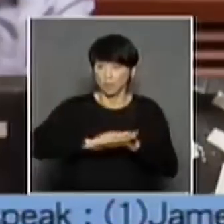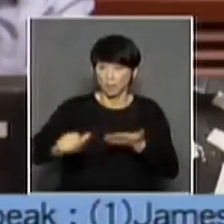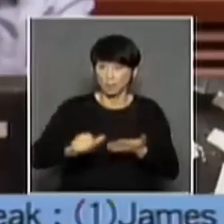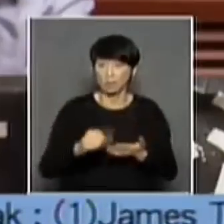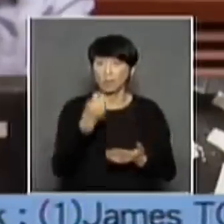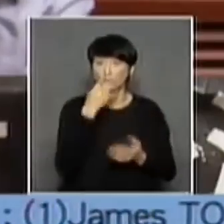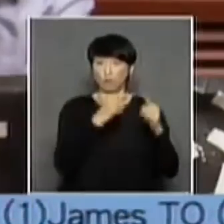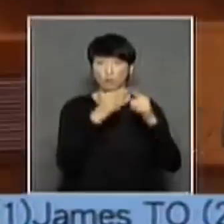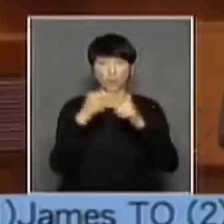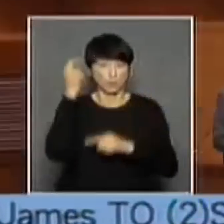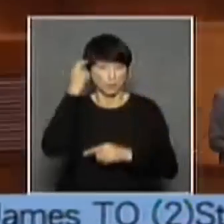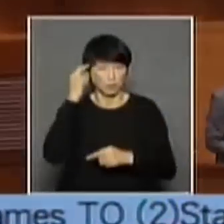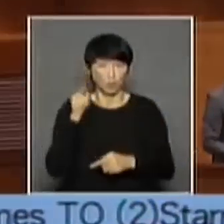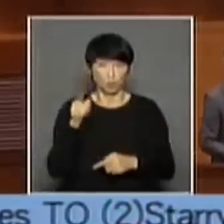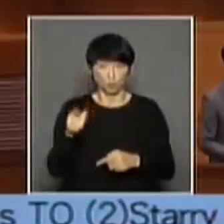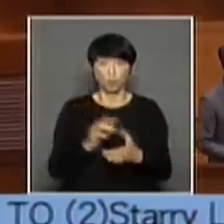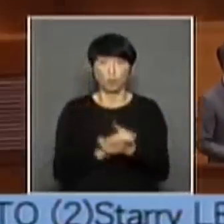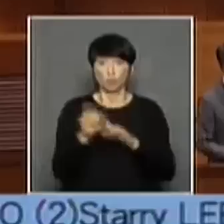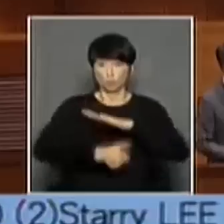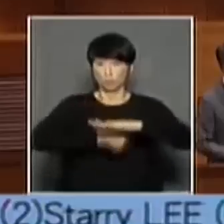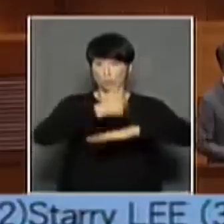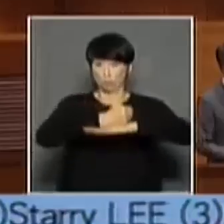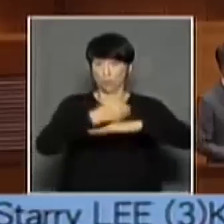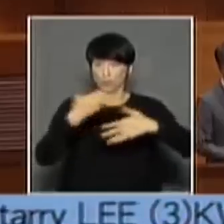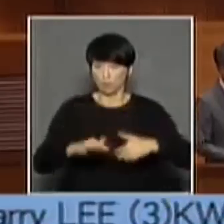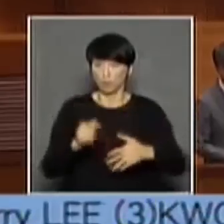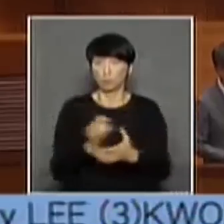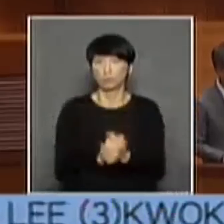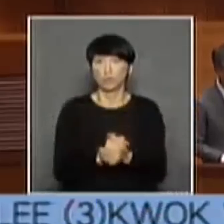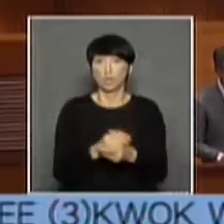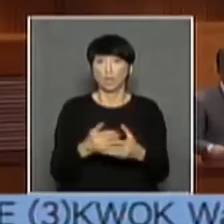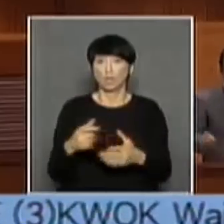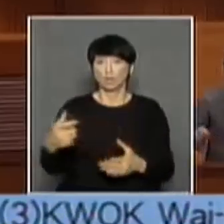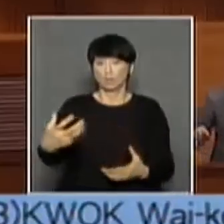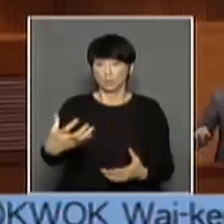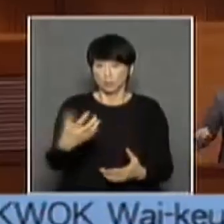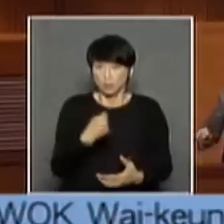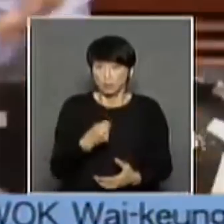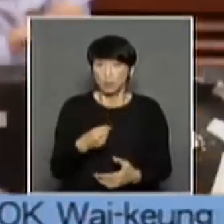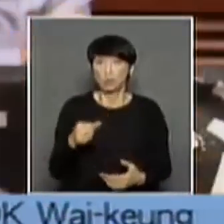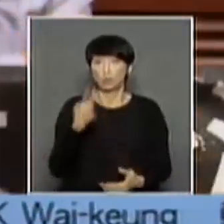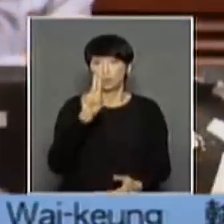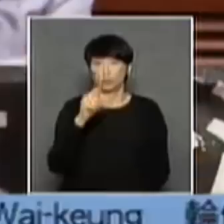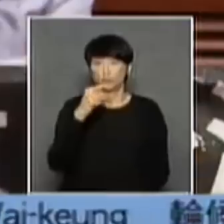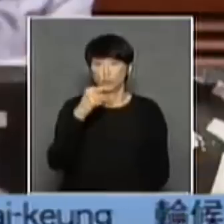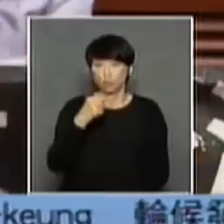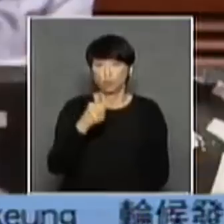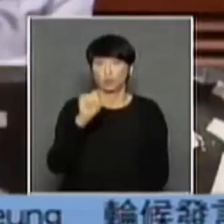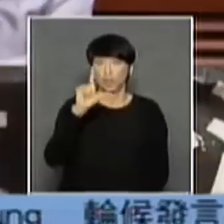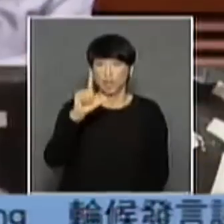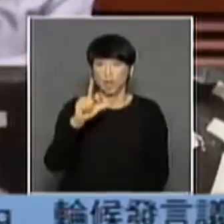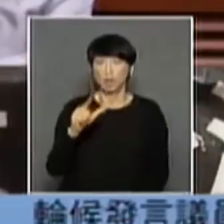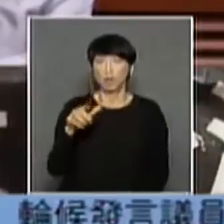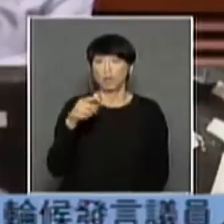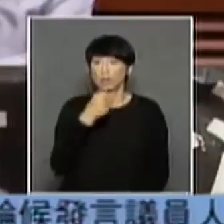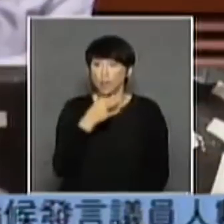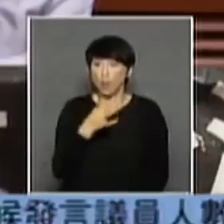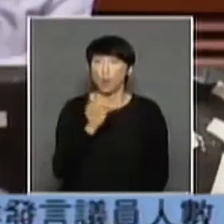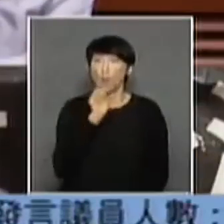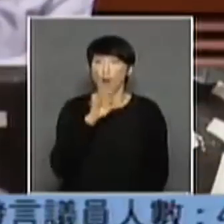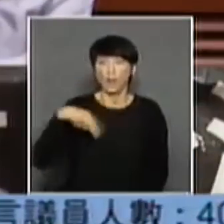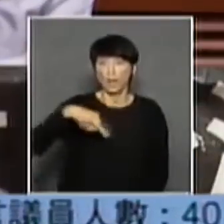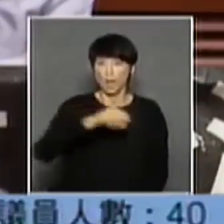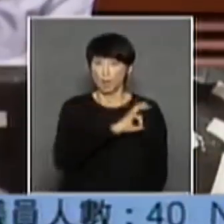代，他究竟在上任之后有没有收过 UGL 钱，他有没有向行政会议申报，